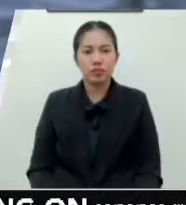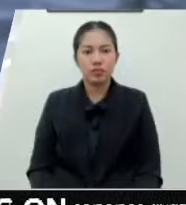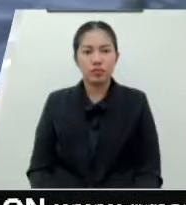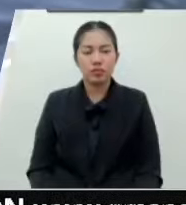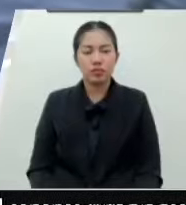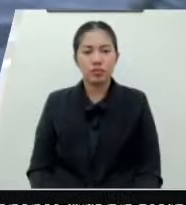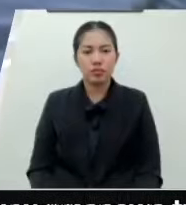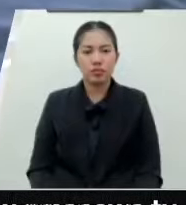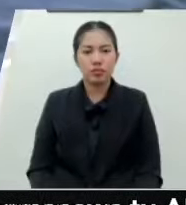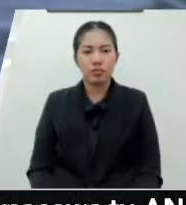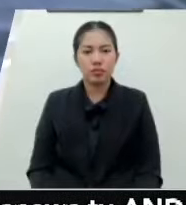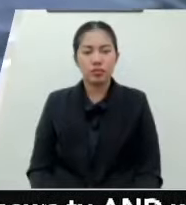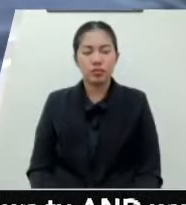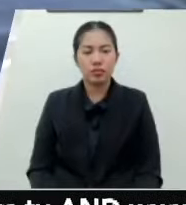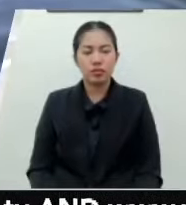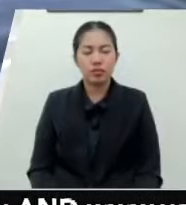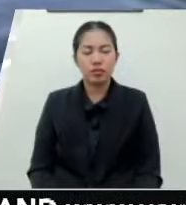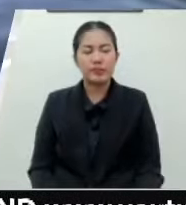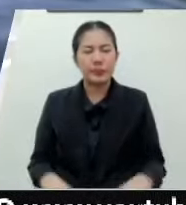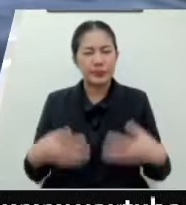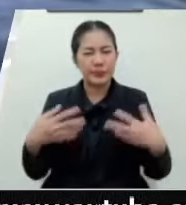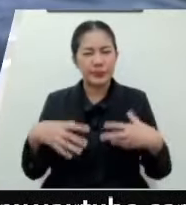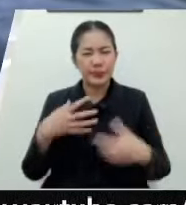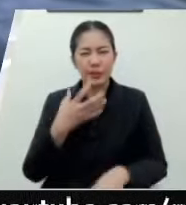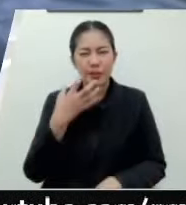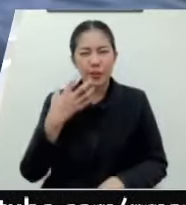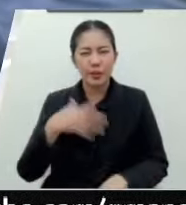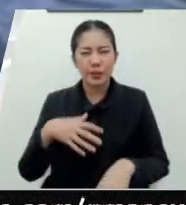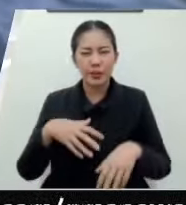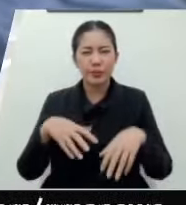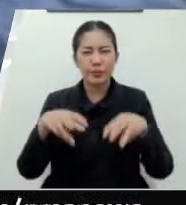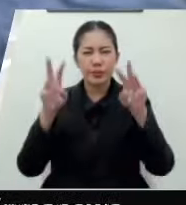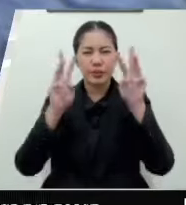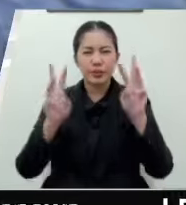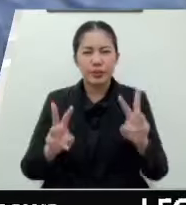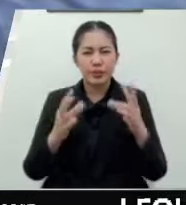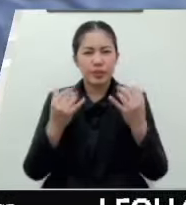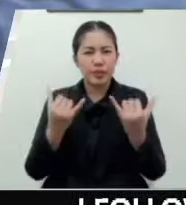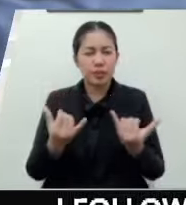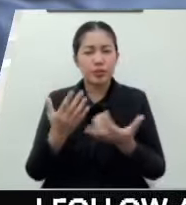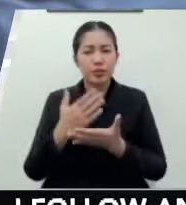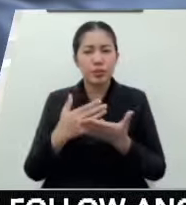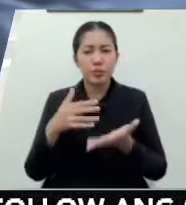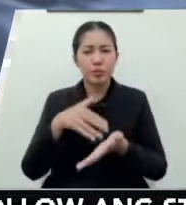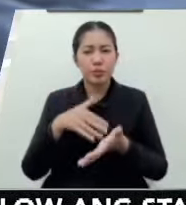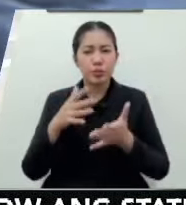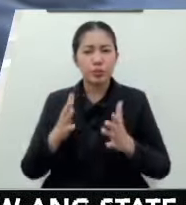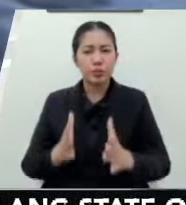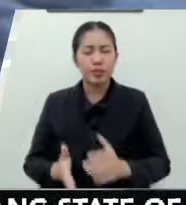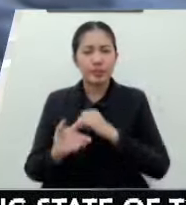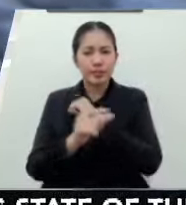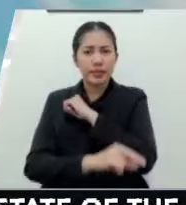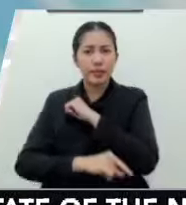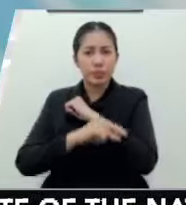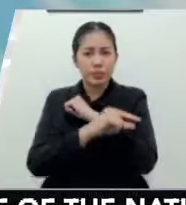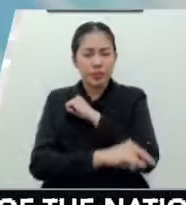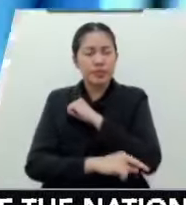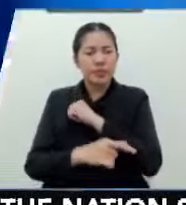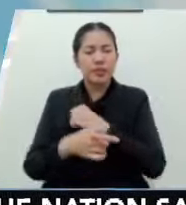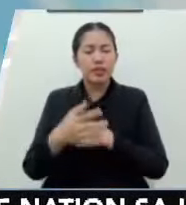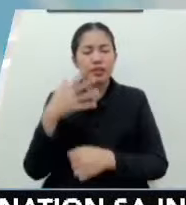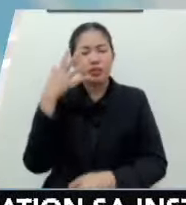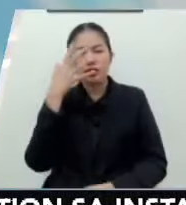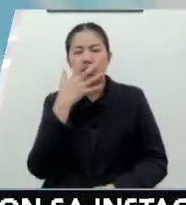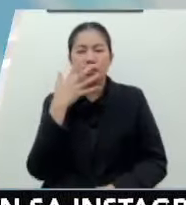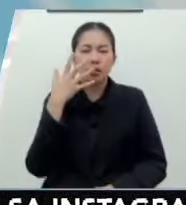Sa tindi po ng init ng panahon, ilang estudyante sa Quezon Province ang nahimatay sa loob ng eskwalahan. Sa bayan ng Tagkawayan, isang